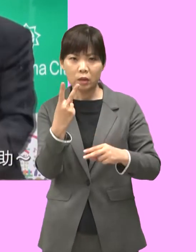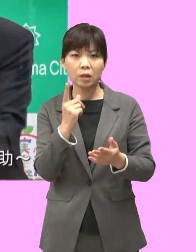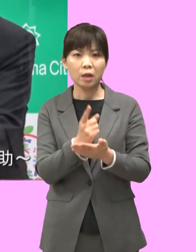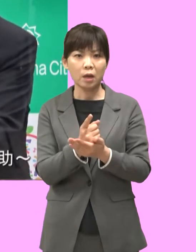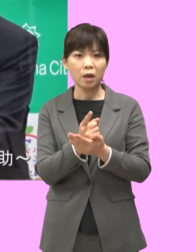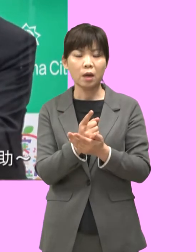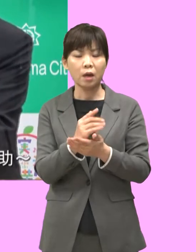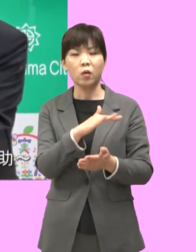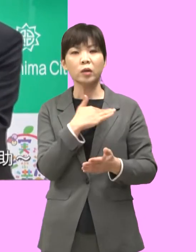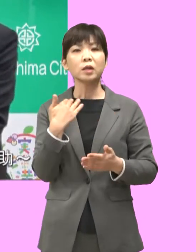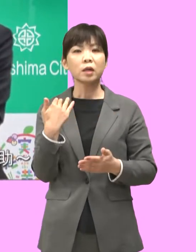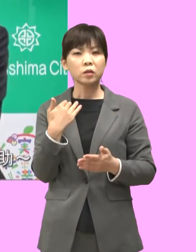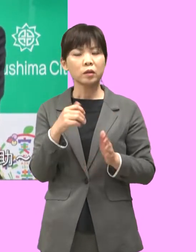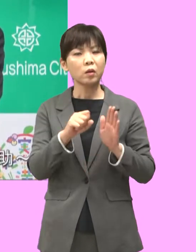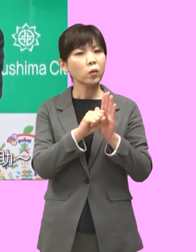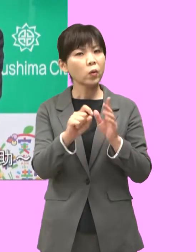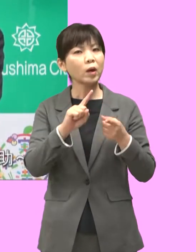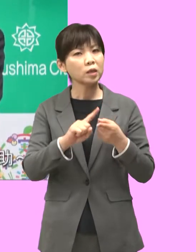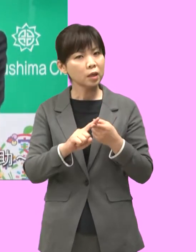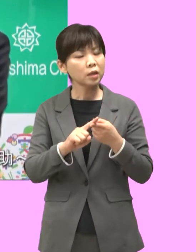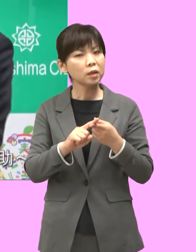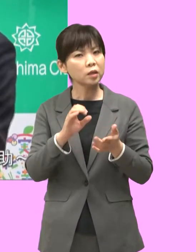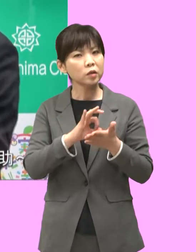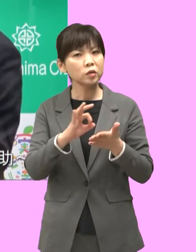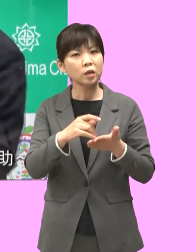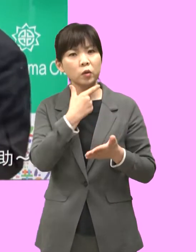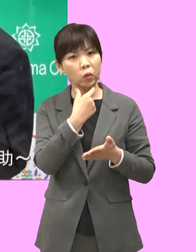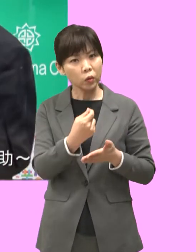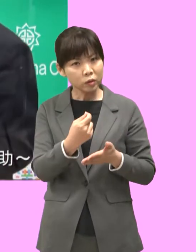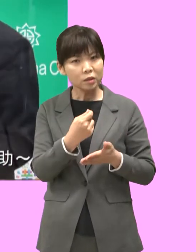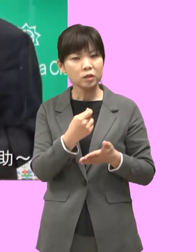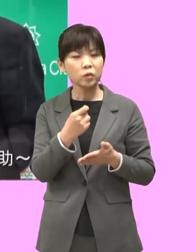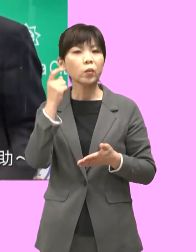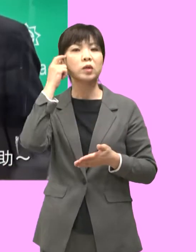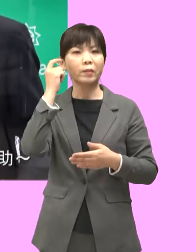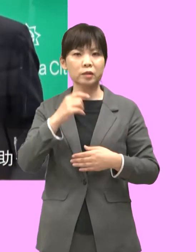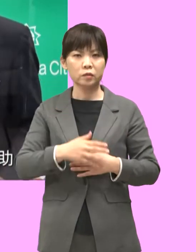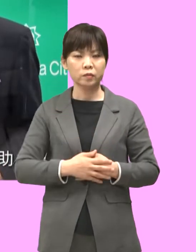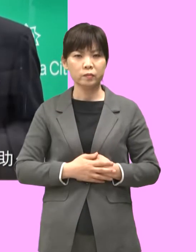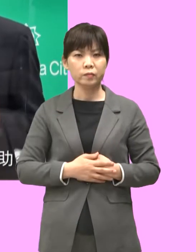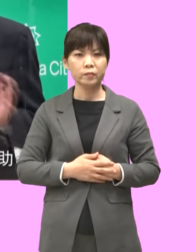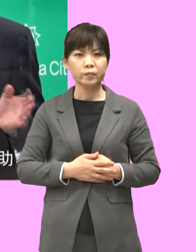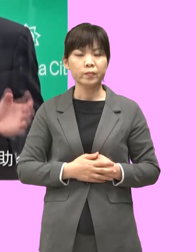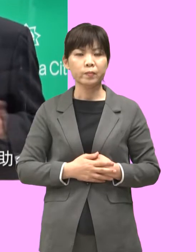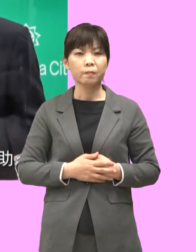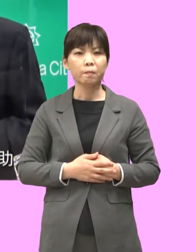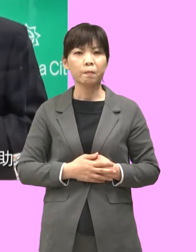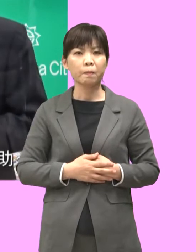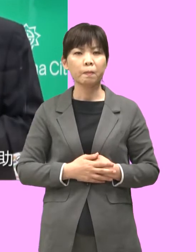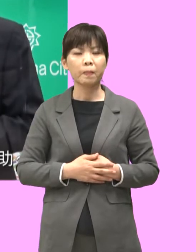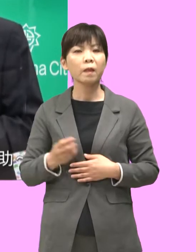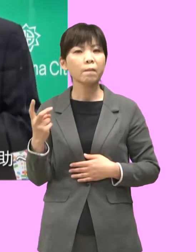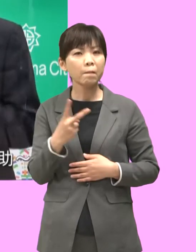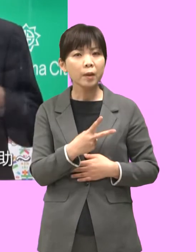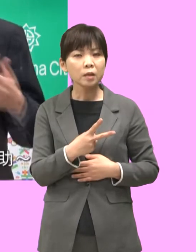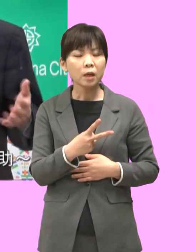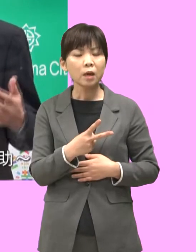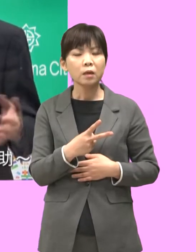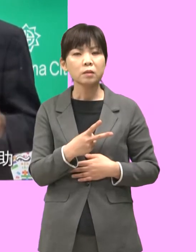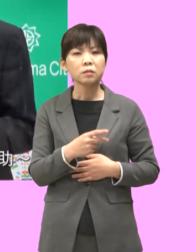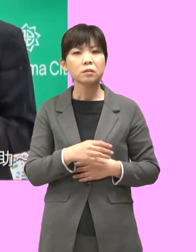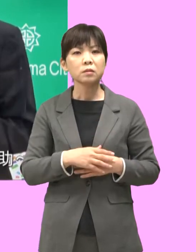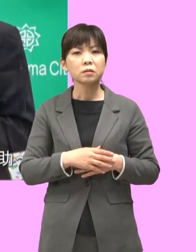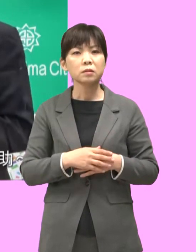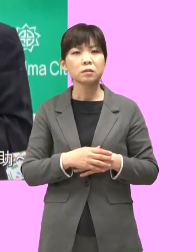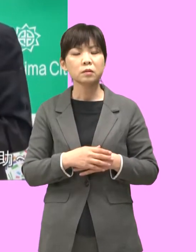ひ有効に活用していただきたいなというふうに思っております。でなお、やはりこれを単に購入